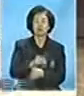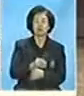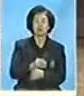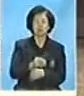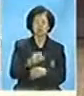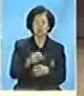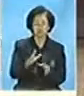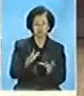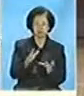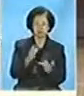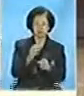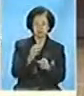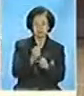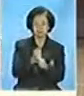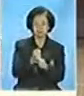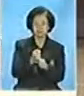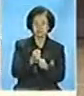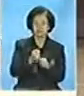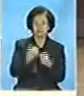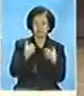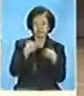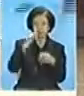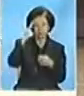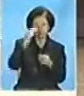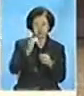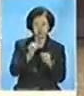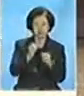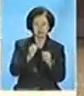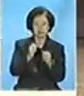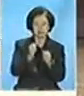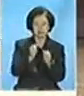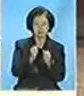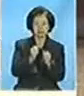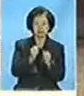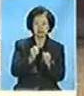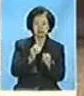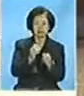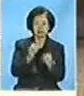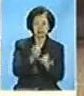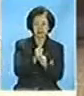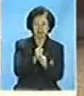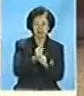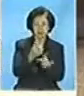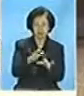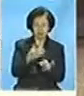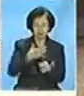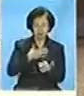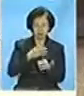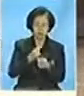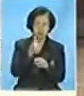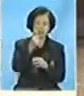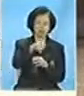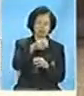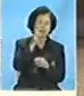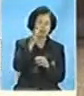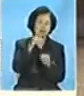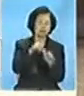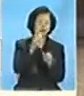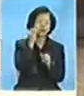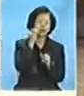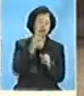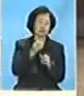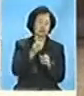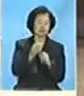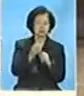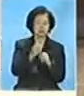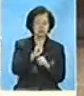ยึดอำนาจหลังถูกยึดอำนาจก็กลับไปอยู่บ้านปี2551ได้รับความกรุณาอี